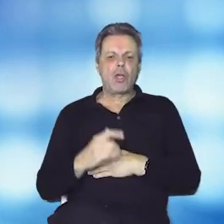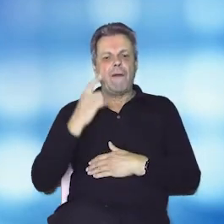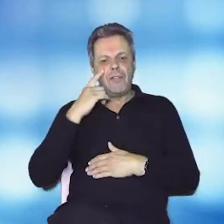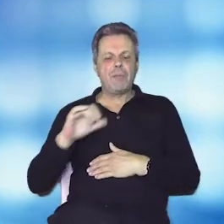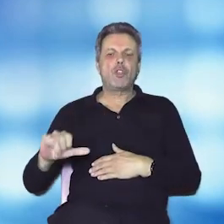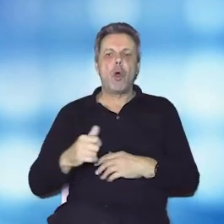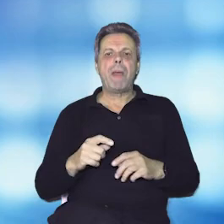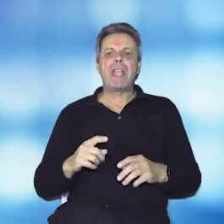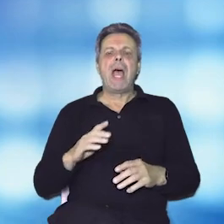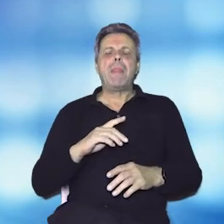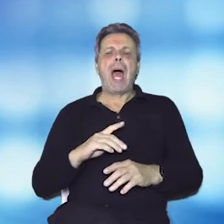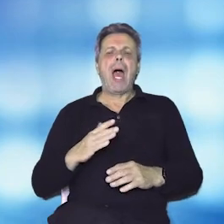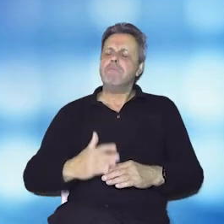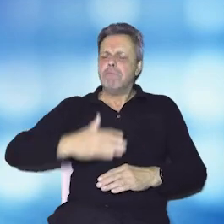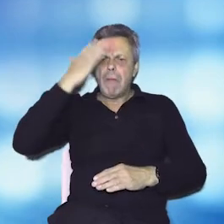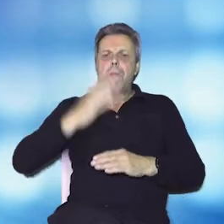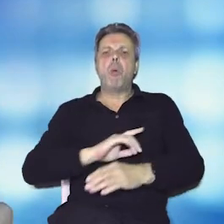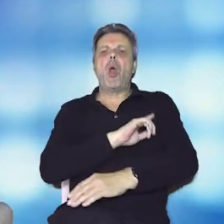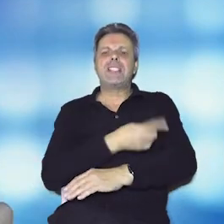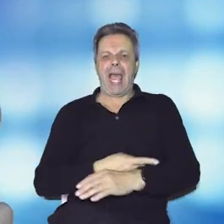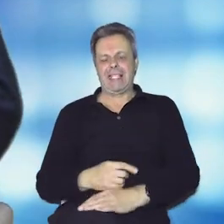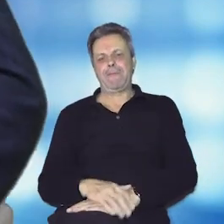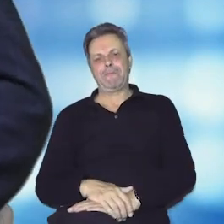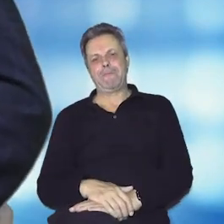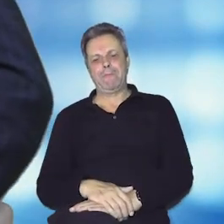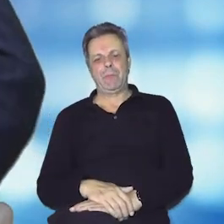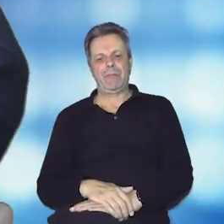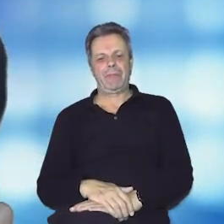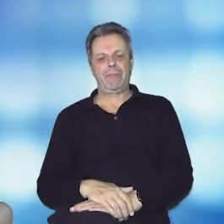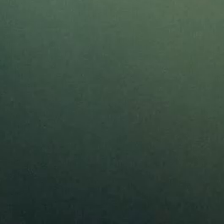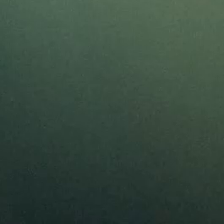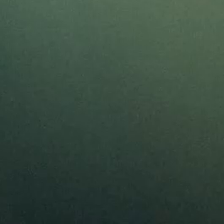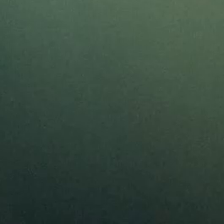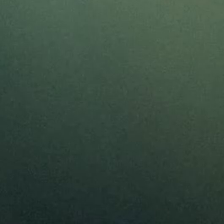vidimo na punoj snazi na mreži. Dogovoreno. Hvala lijepa. Hvala vam.